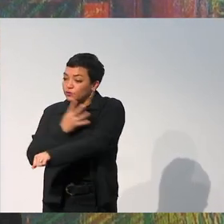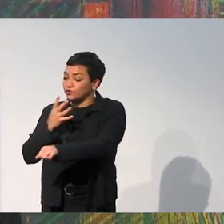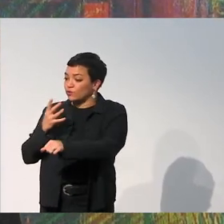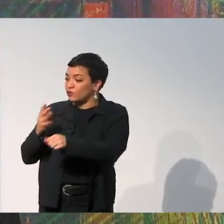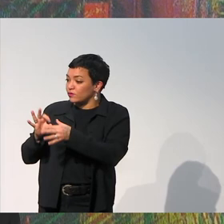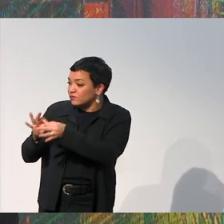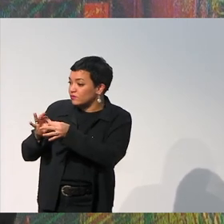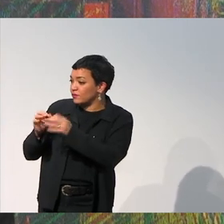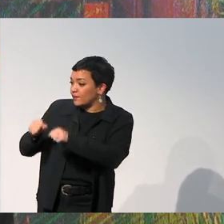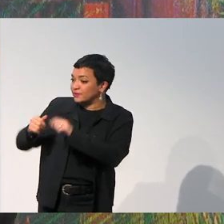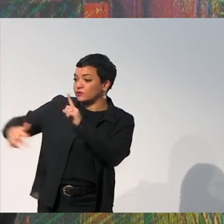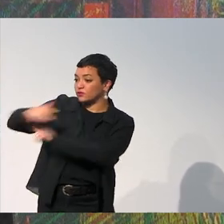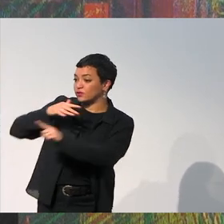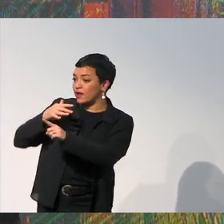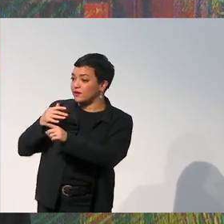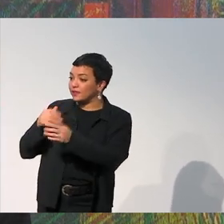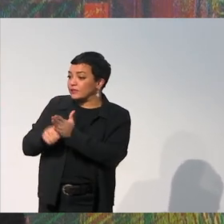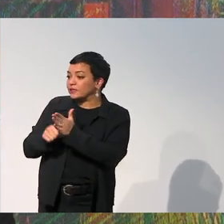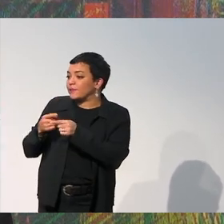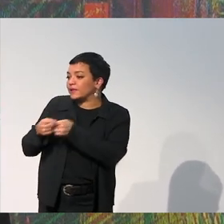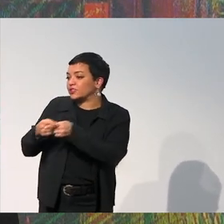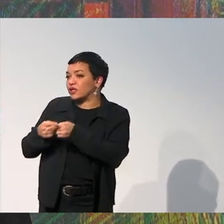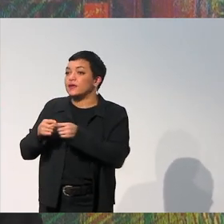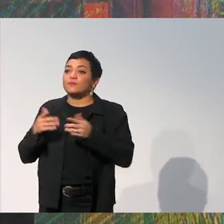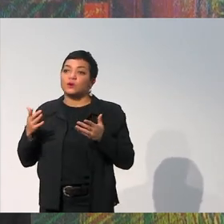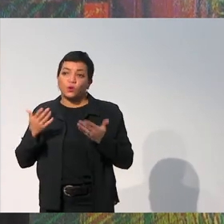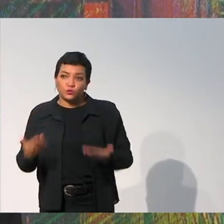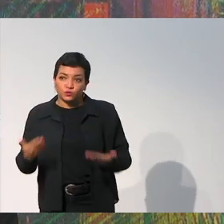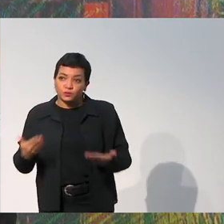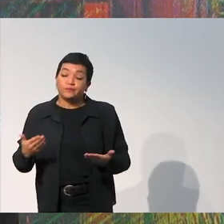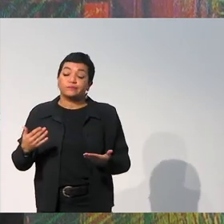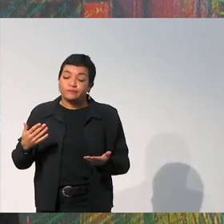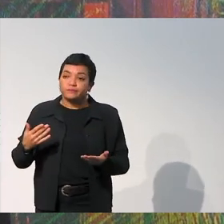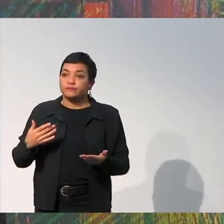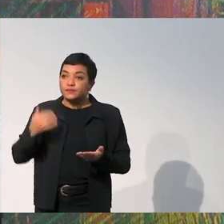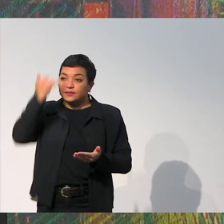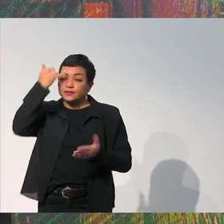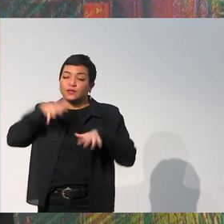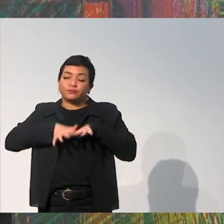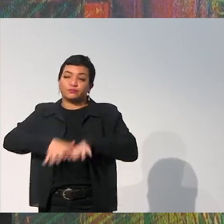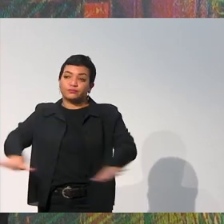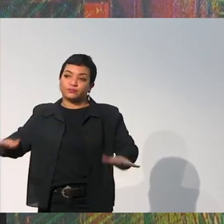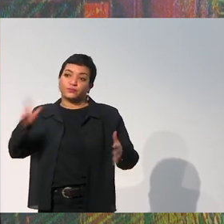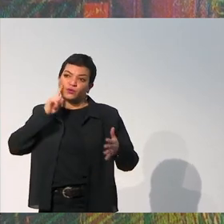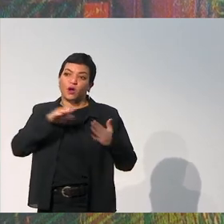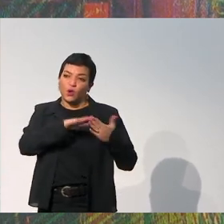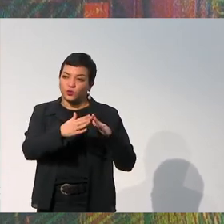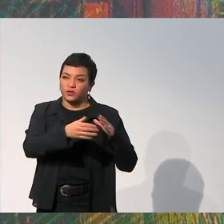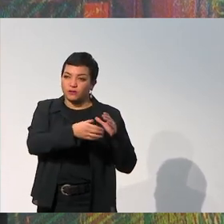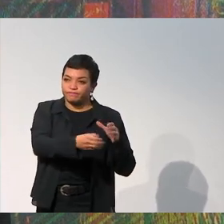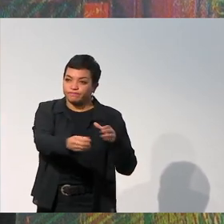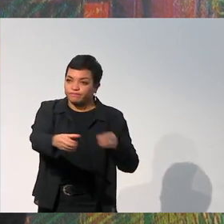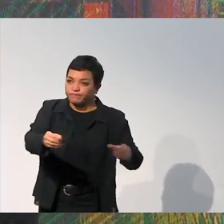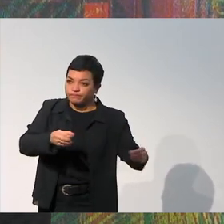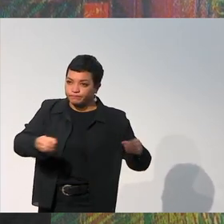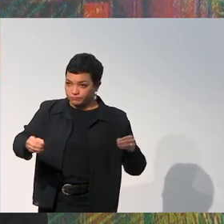l'identité partagée. Or, c'est une idée très répandue aujourd'hui, avec tous ces relents identitaires, mais aussi communautaires. Or, si on y réfléchit,